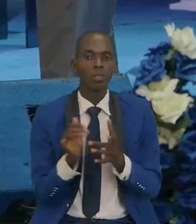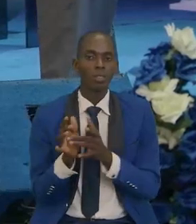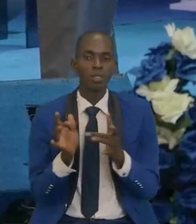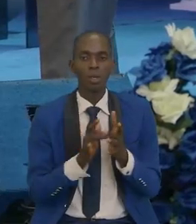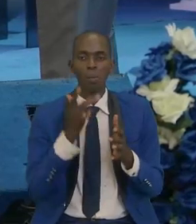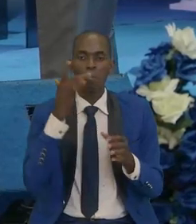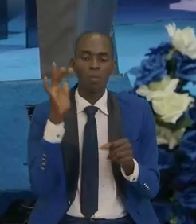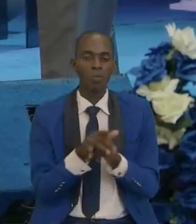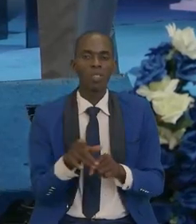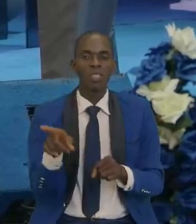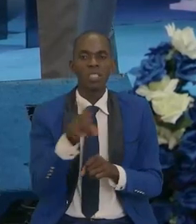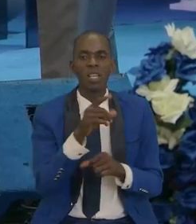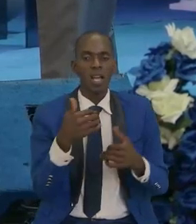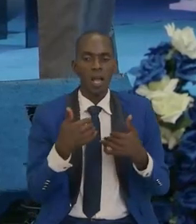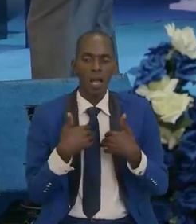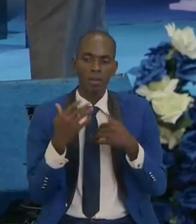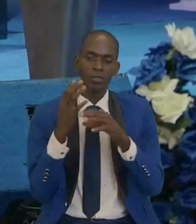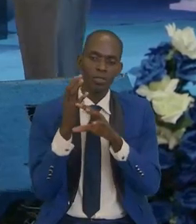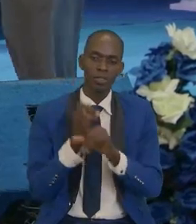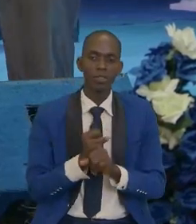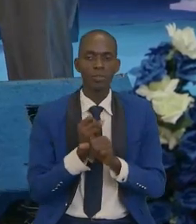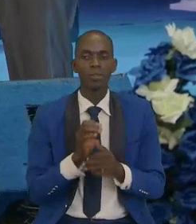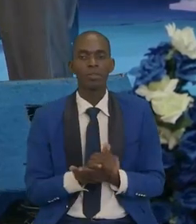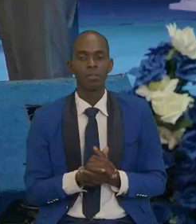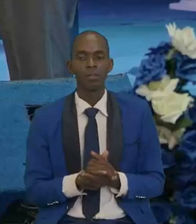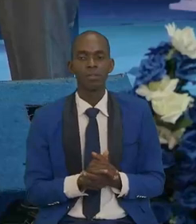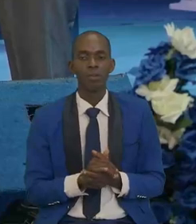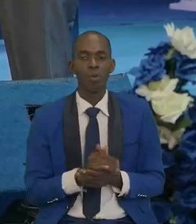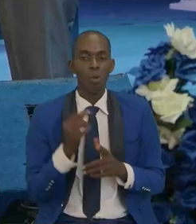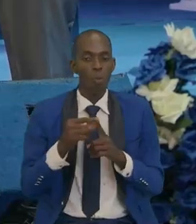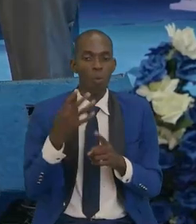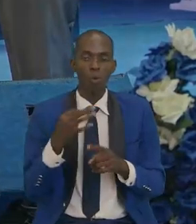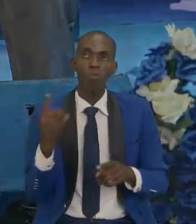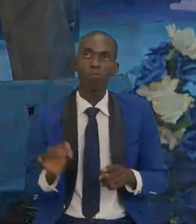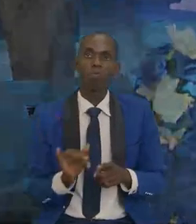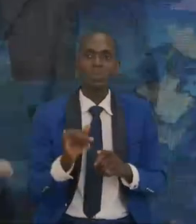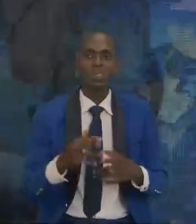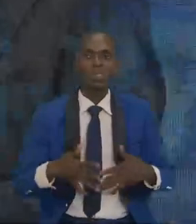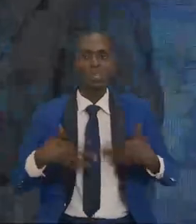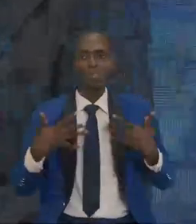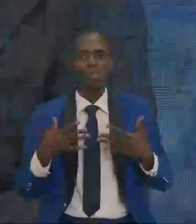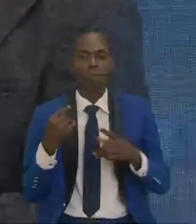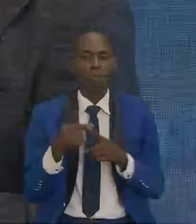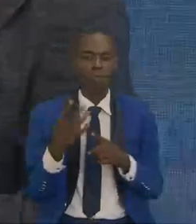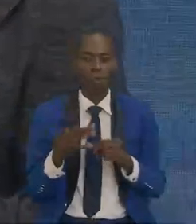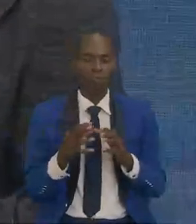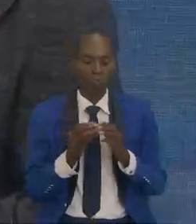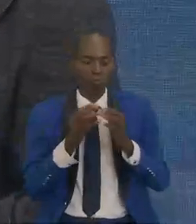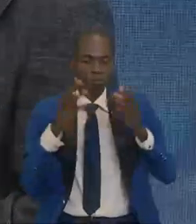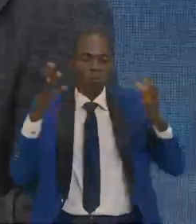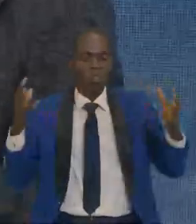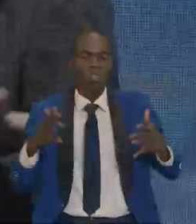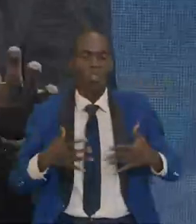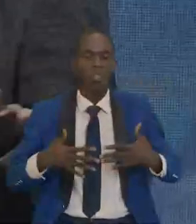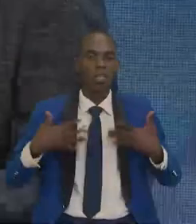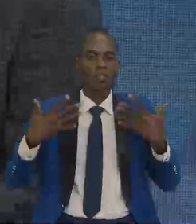La parole que Jésus a promise, ils l'ont reçue. La parole de la vie éternelle, la parole de la